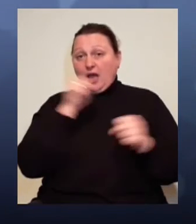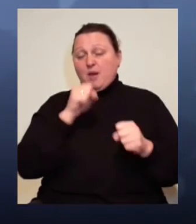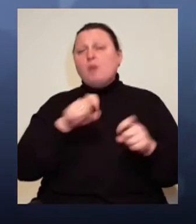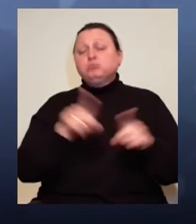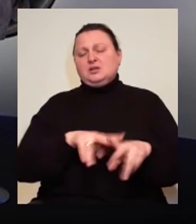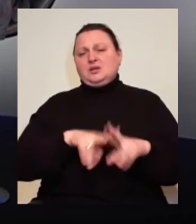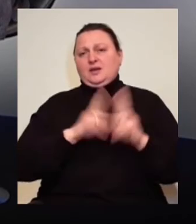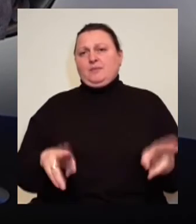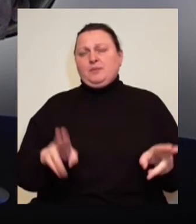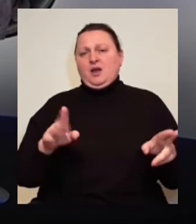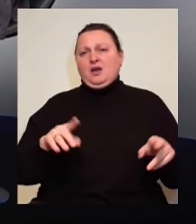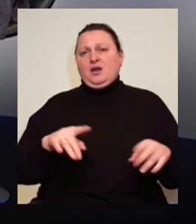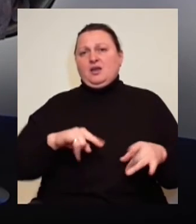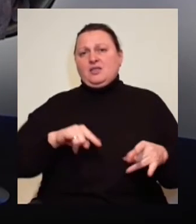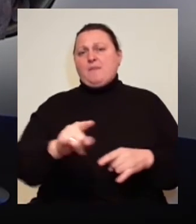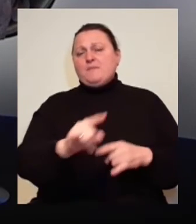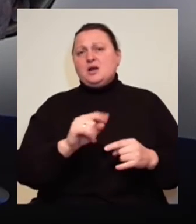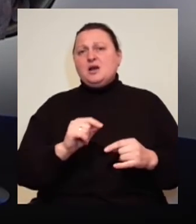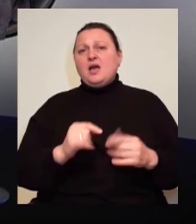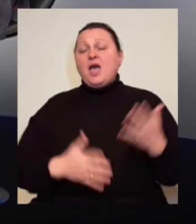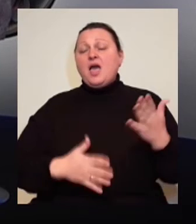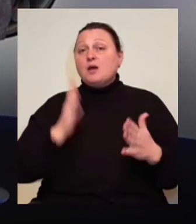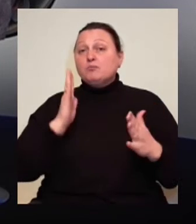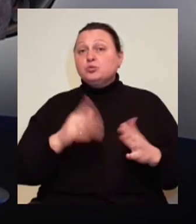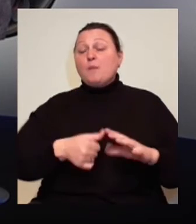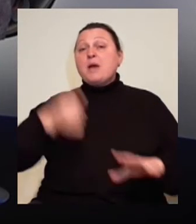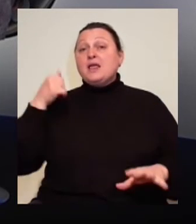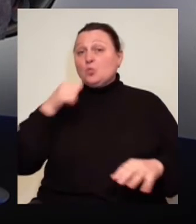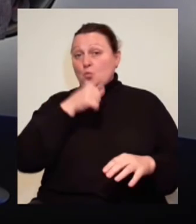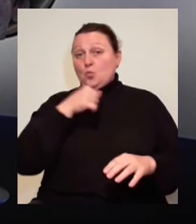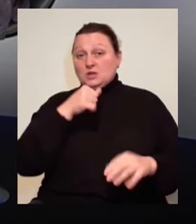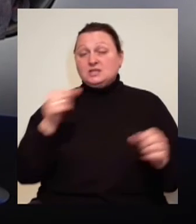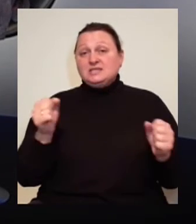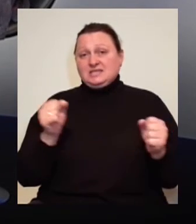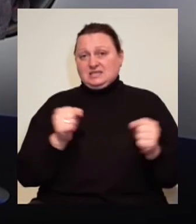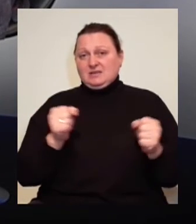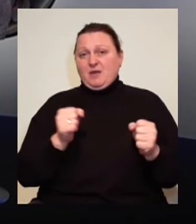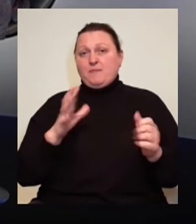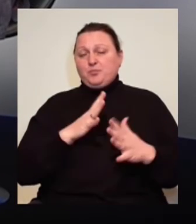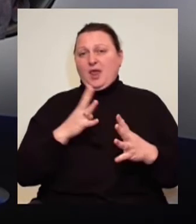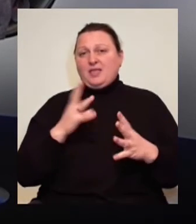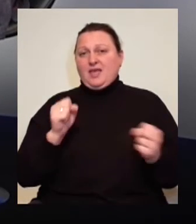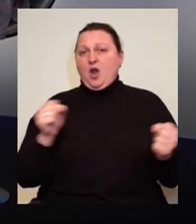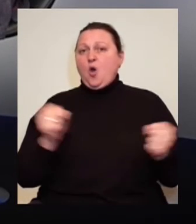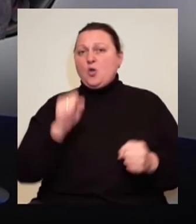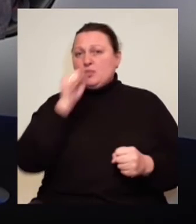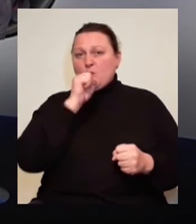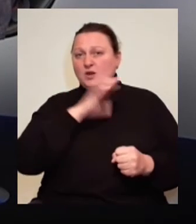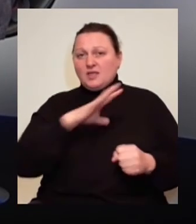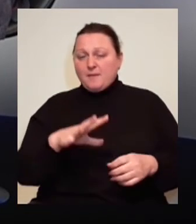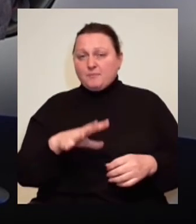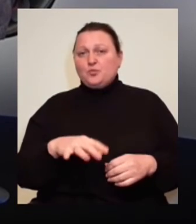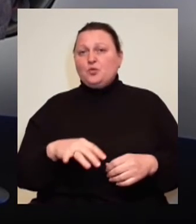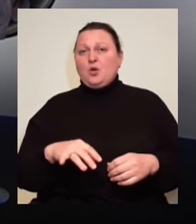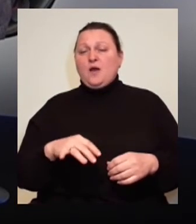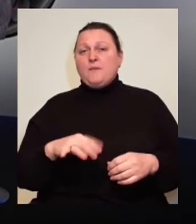саму картину. Якщо вона буде такою зимою, як минула зима, то з високою ймовірністю більшість цих ямок ще